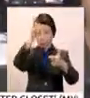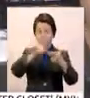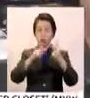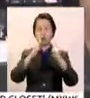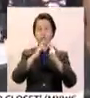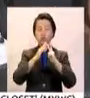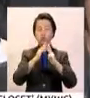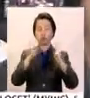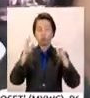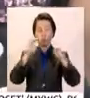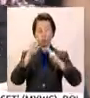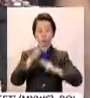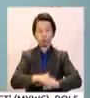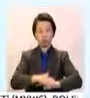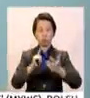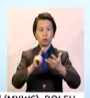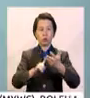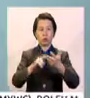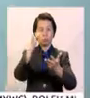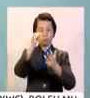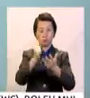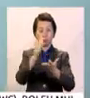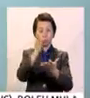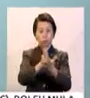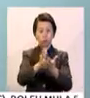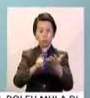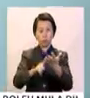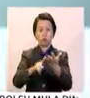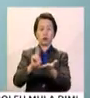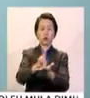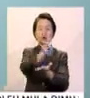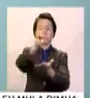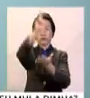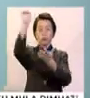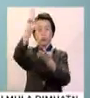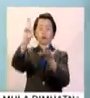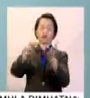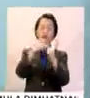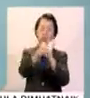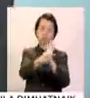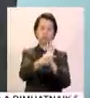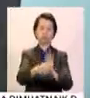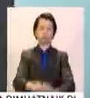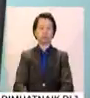Kerajaan, Rumah Ibadat, Hentian Awam dan Institusi Pengajian Tinggi.